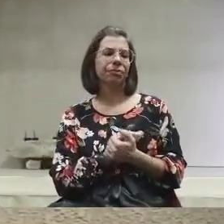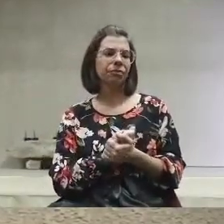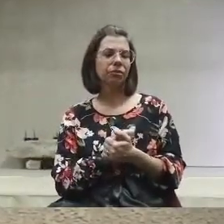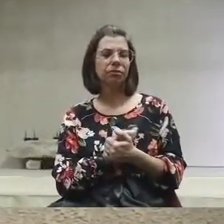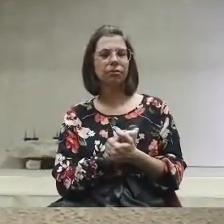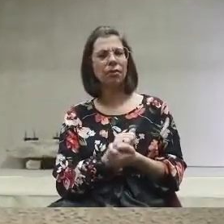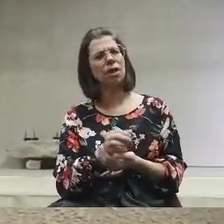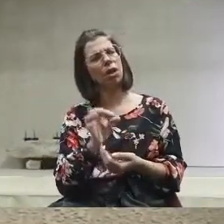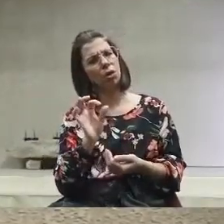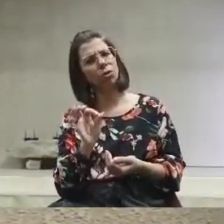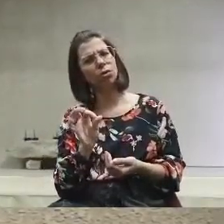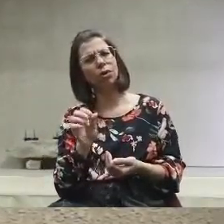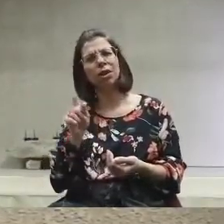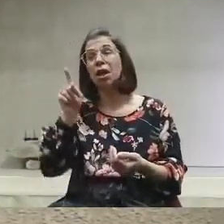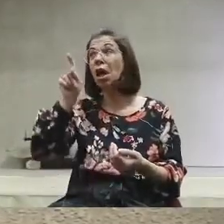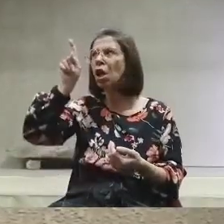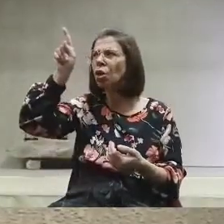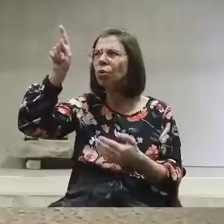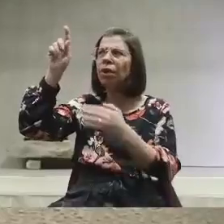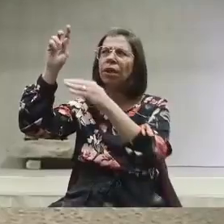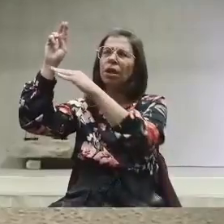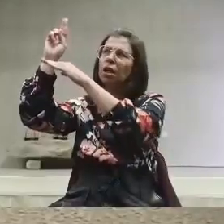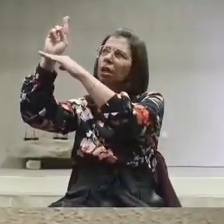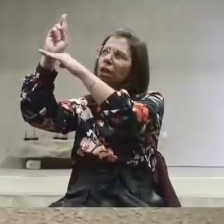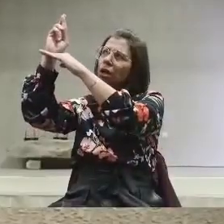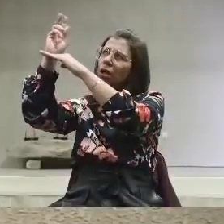Il s'est abaissé jusqu'à nous.